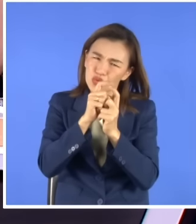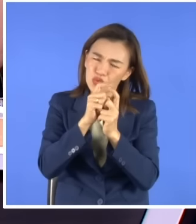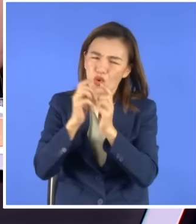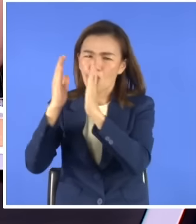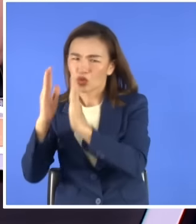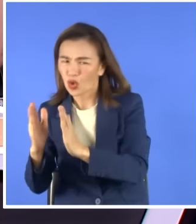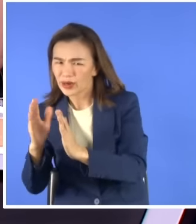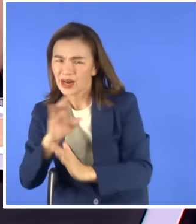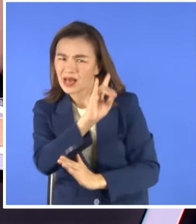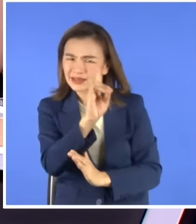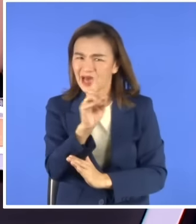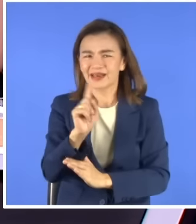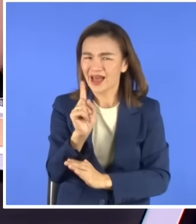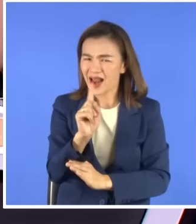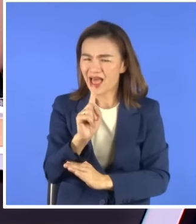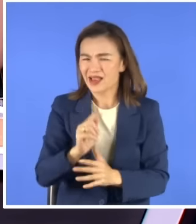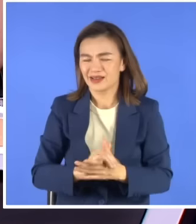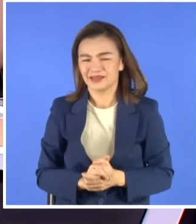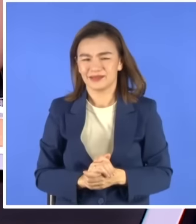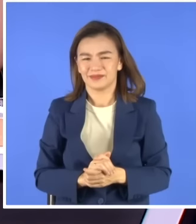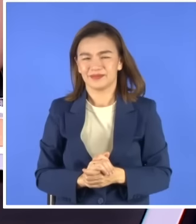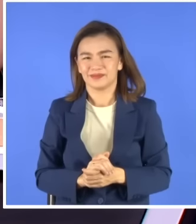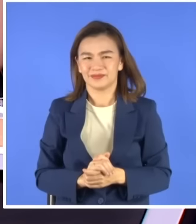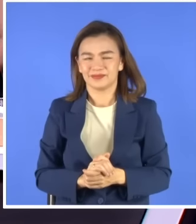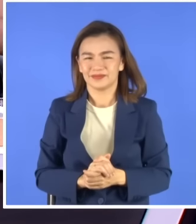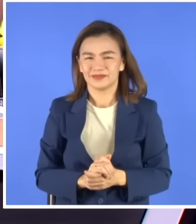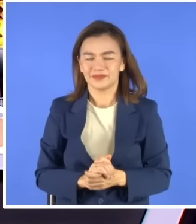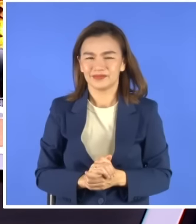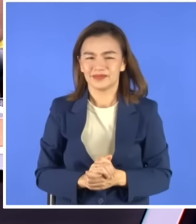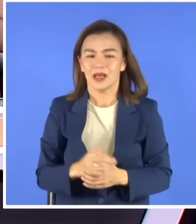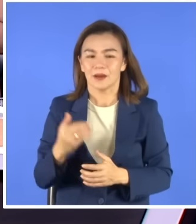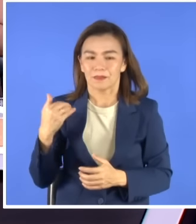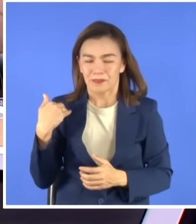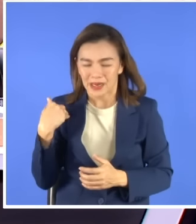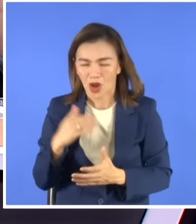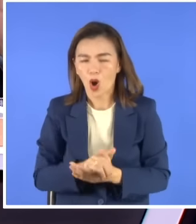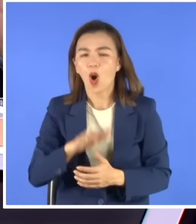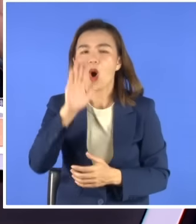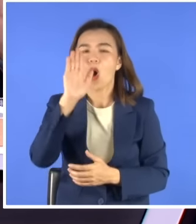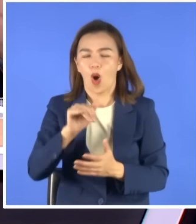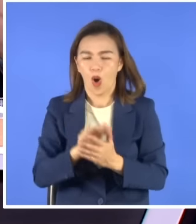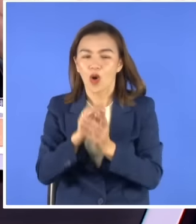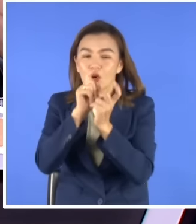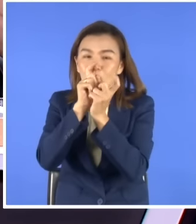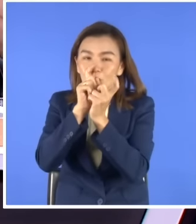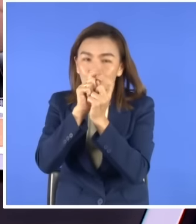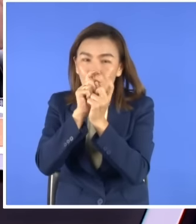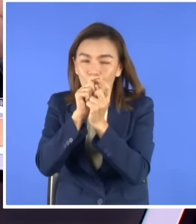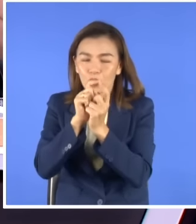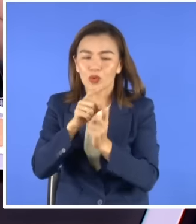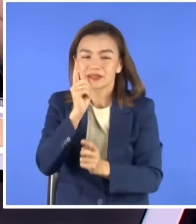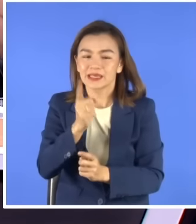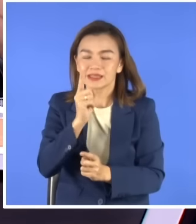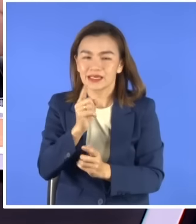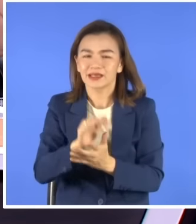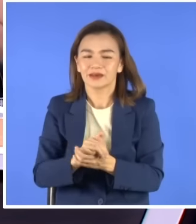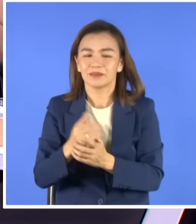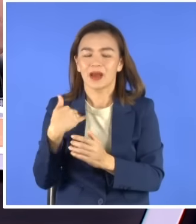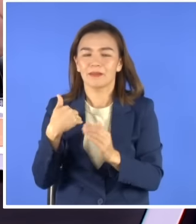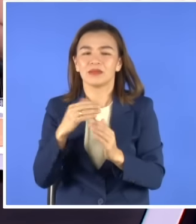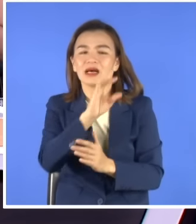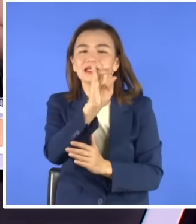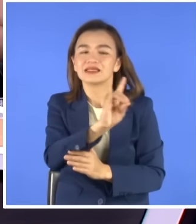ต้องแยกเป็นประเภทนะ 2ขาหรือ 4ขานะคะหนูที่าดนี้เนี่ย 4ขาไม่ใช่ 2ขาใช่เพราะ 2ขาจะต้องมี